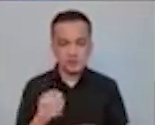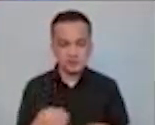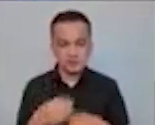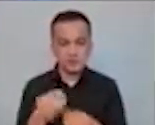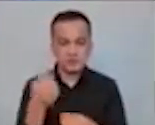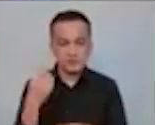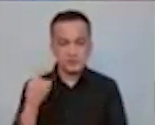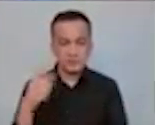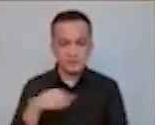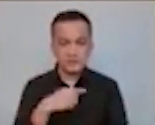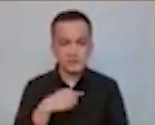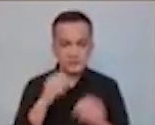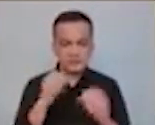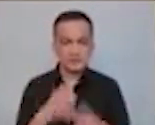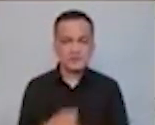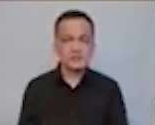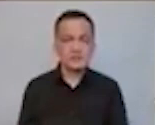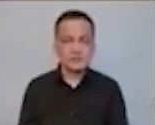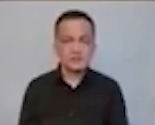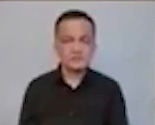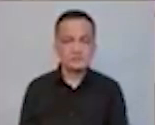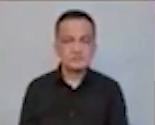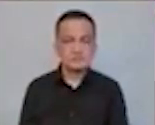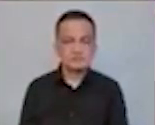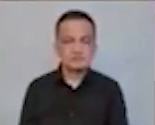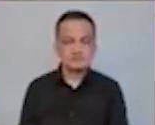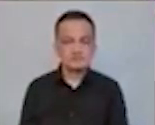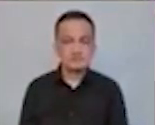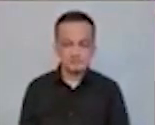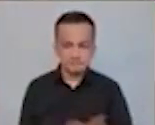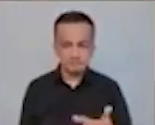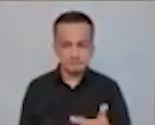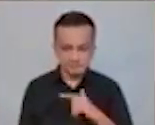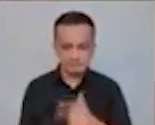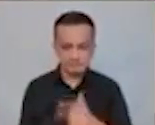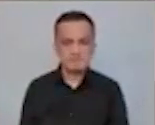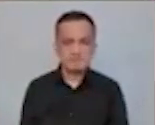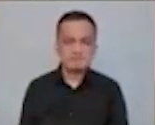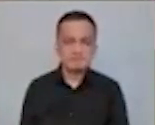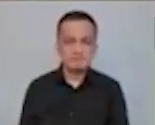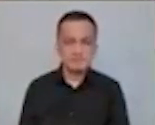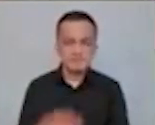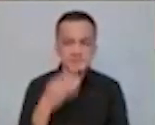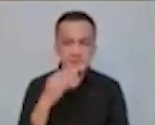mga teachers na nandito. Audrey. Maraming salamat, Daniel Manarastas.